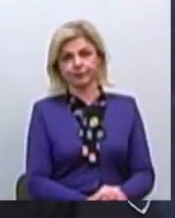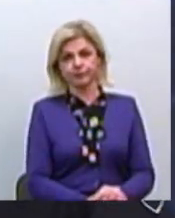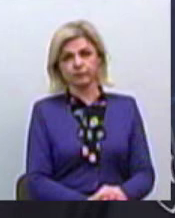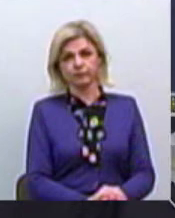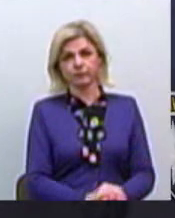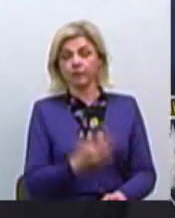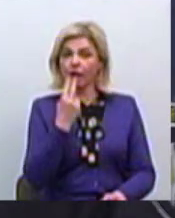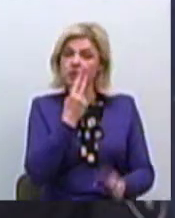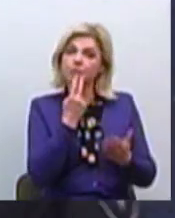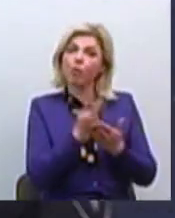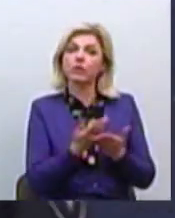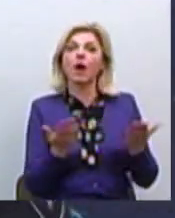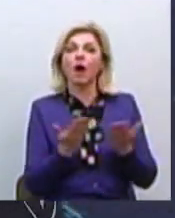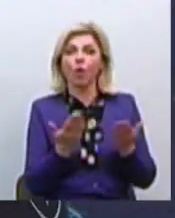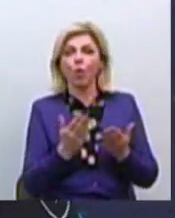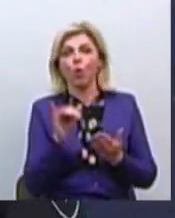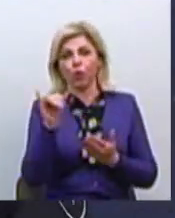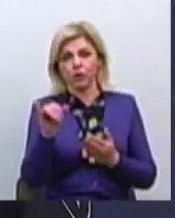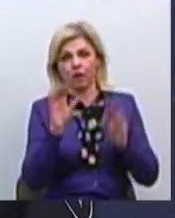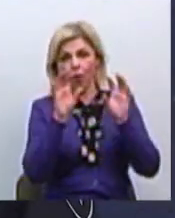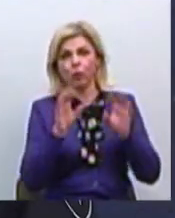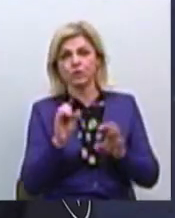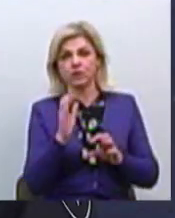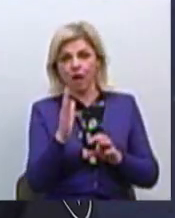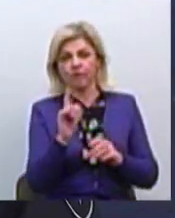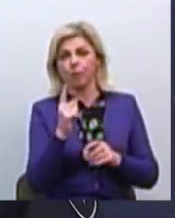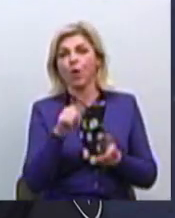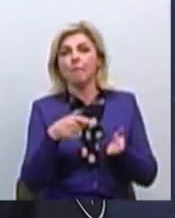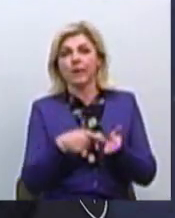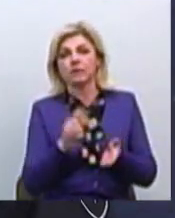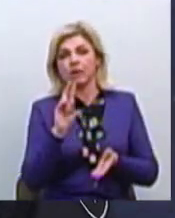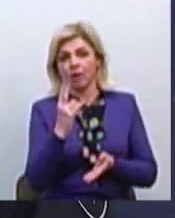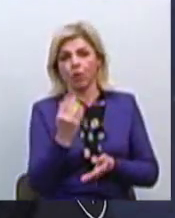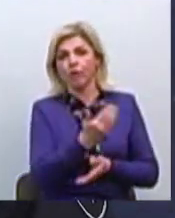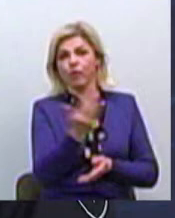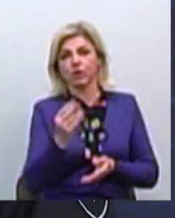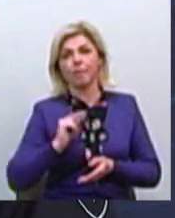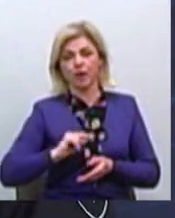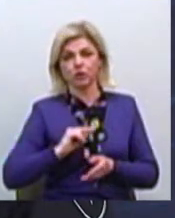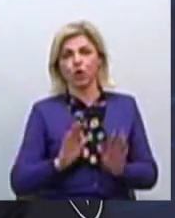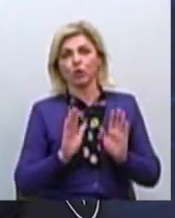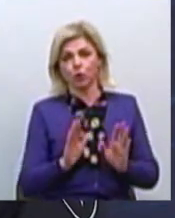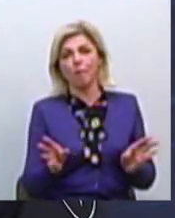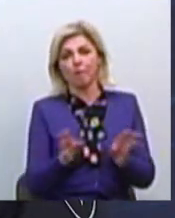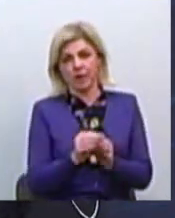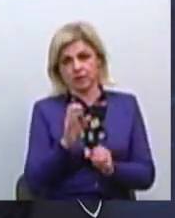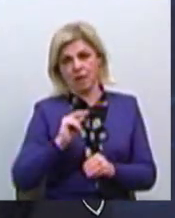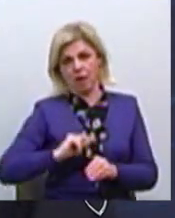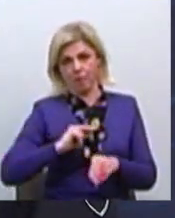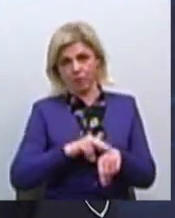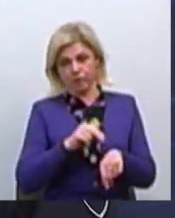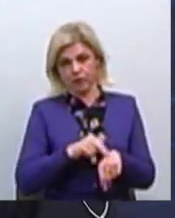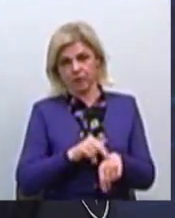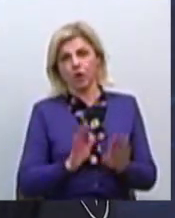дивлячись, які функційні обов'язки у них в уставі. Тобто по місту Миколаєву вони працюють лише разом з працівниками поліції. Лише разом